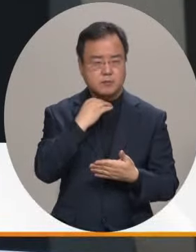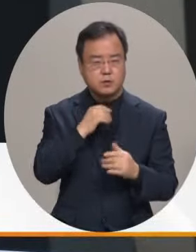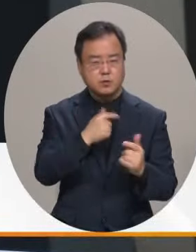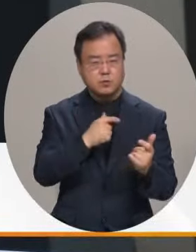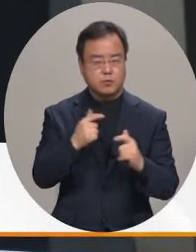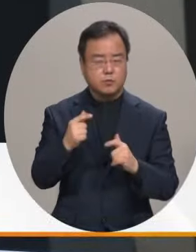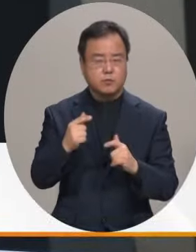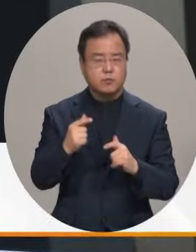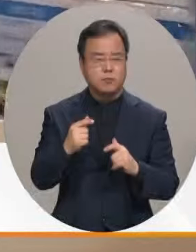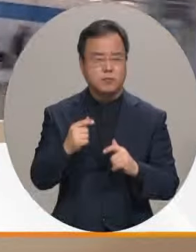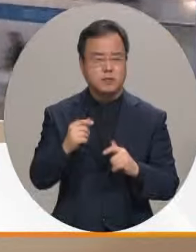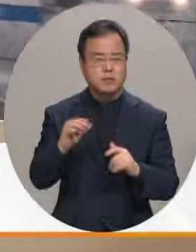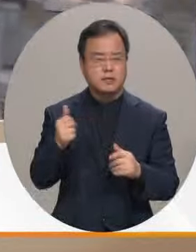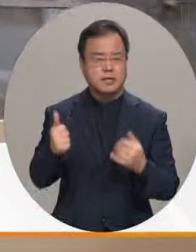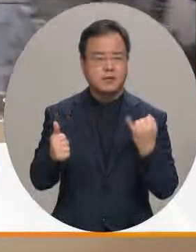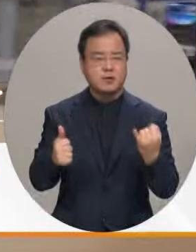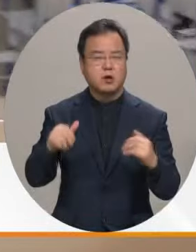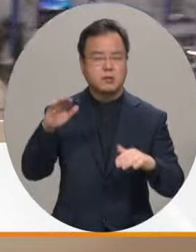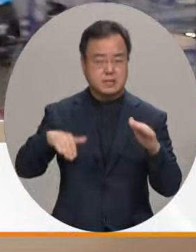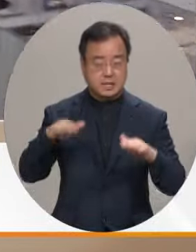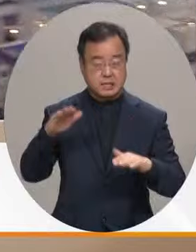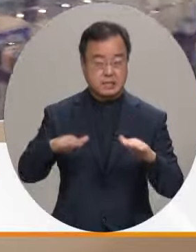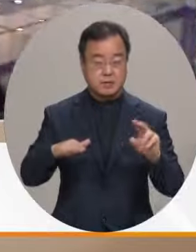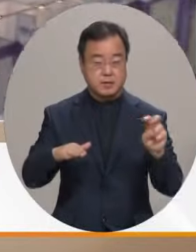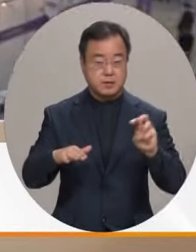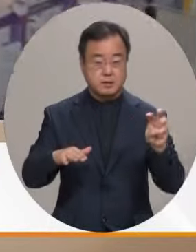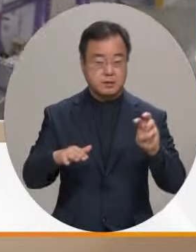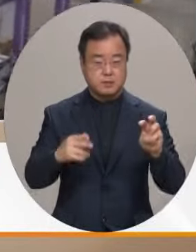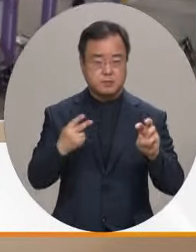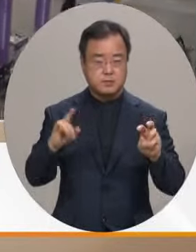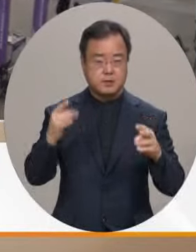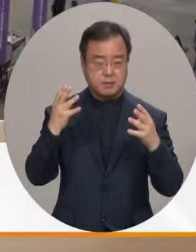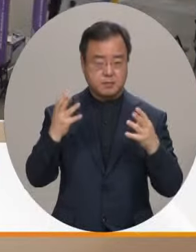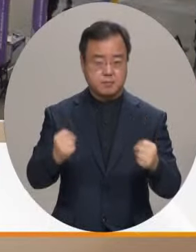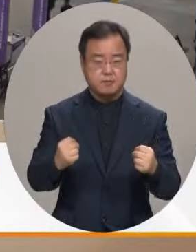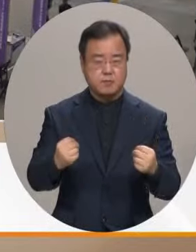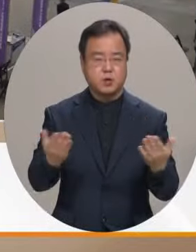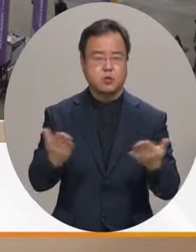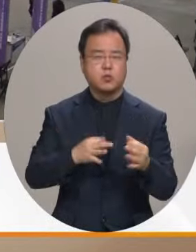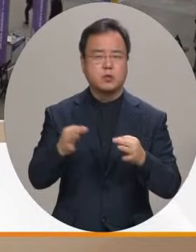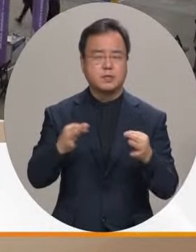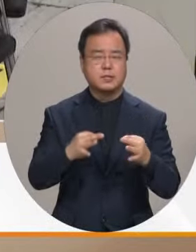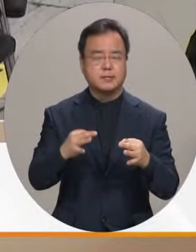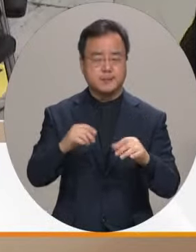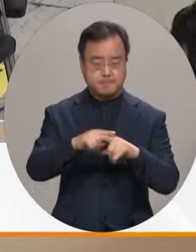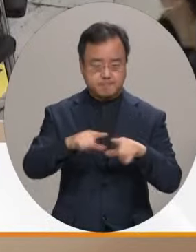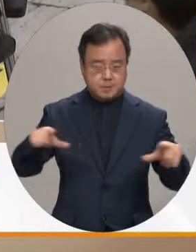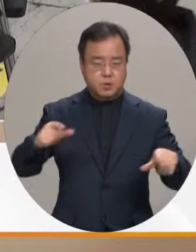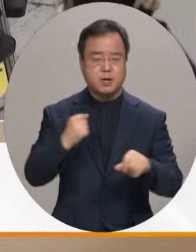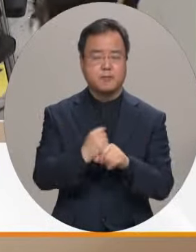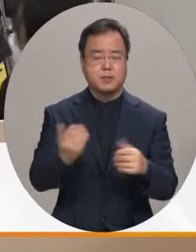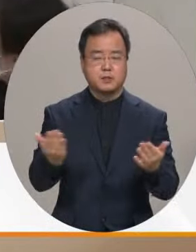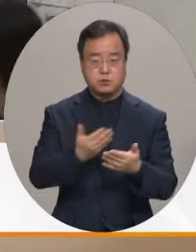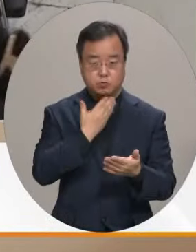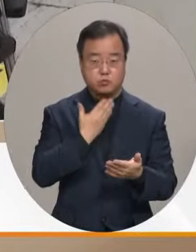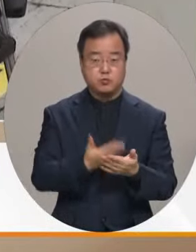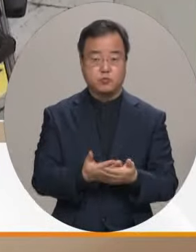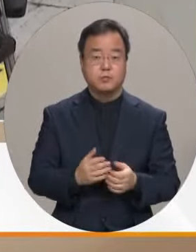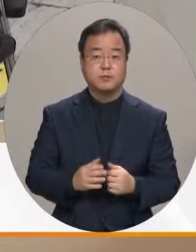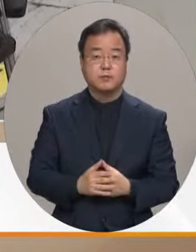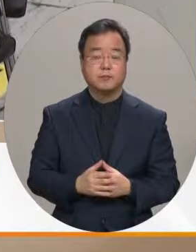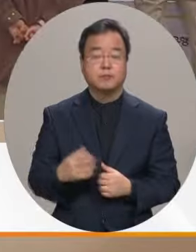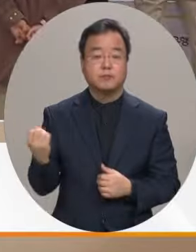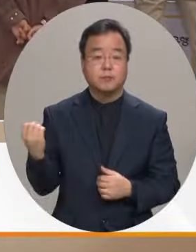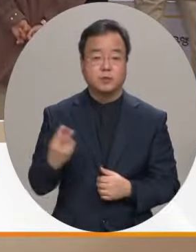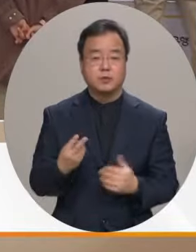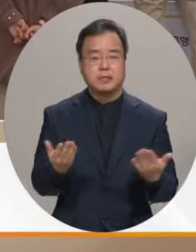30대 여성이 집중되어 있는 노동 시장을 어 성평등하게 격차가 없이 만드는 것이 중요합니다 그리고